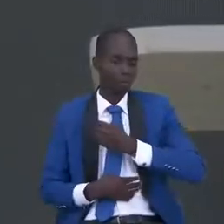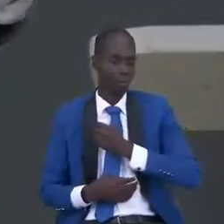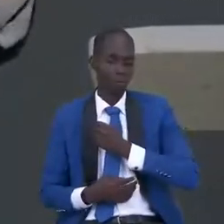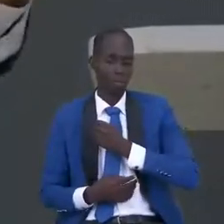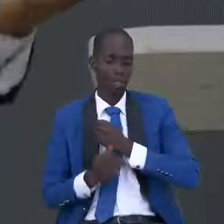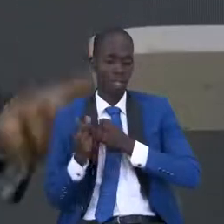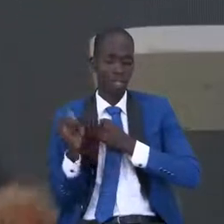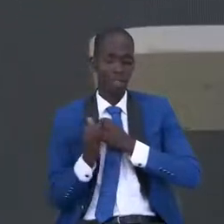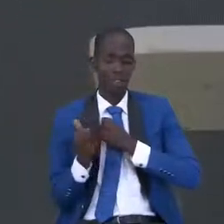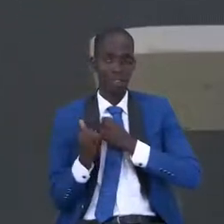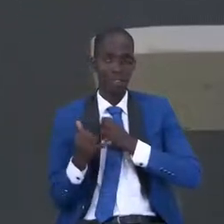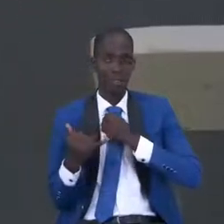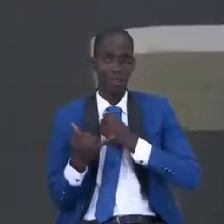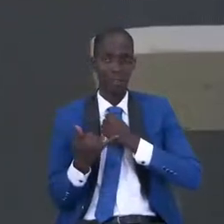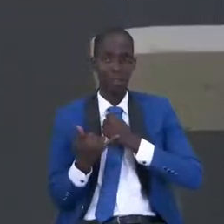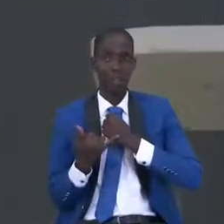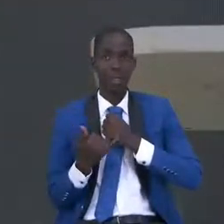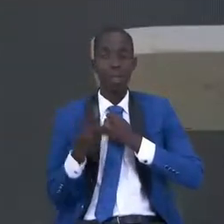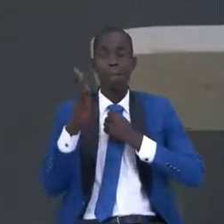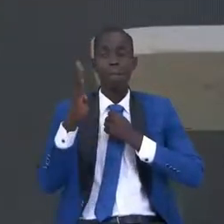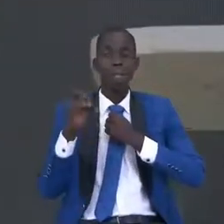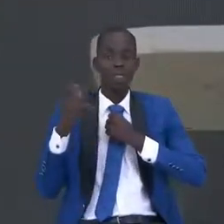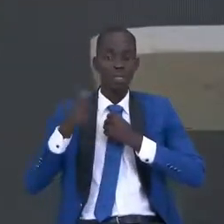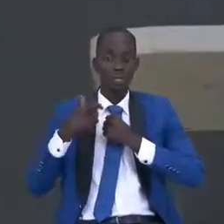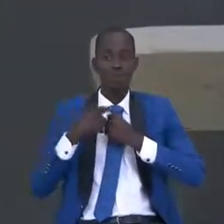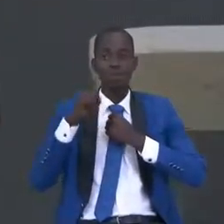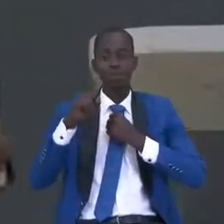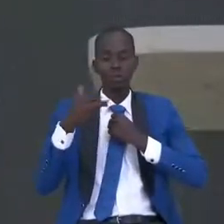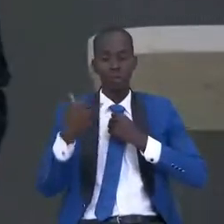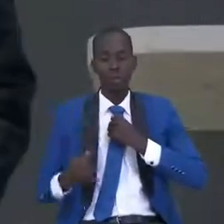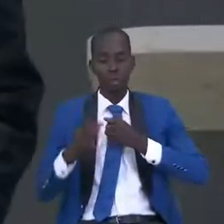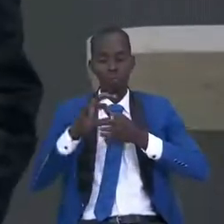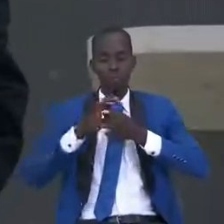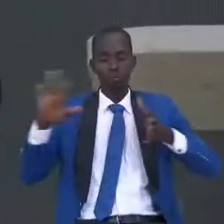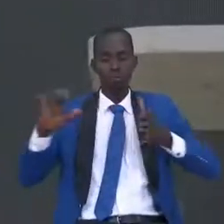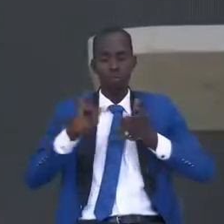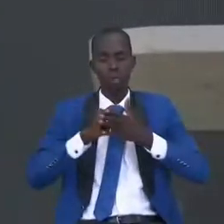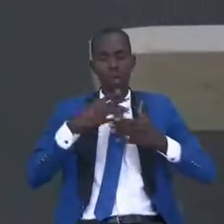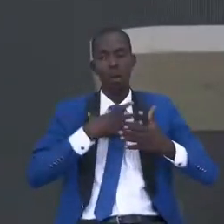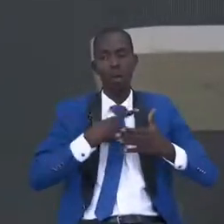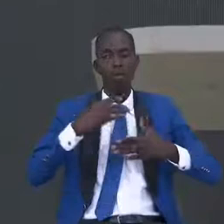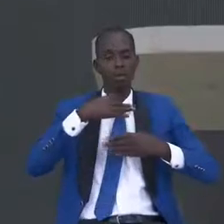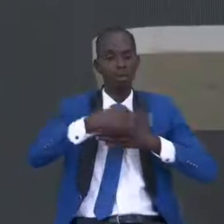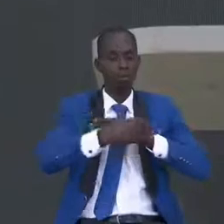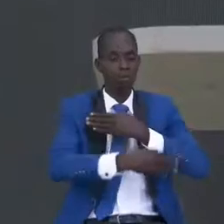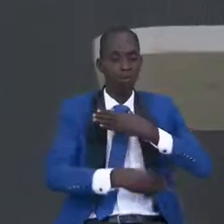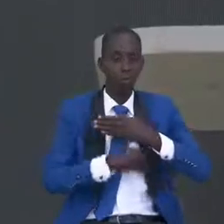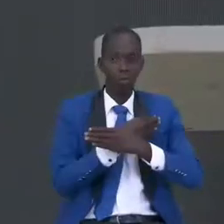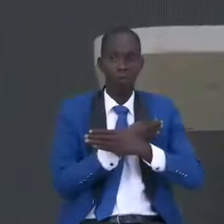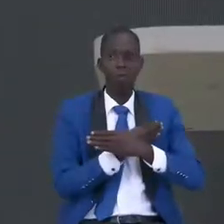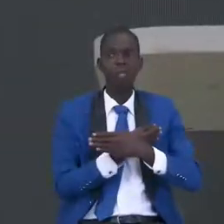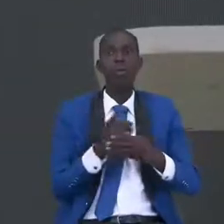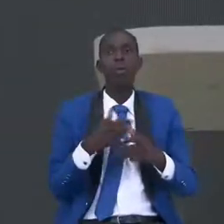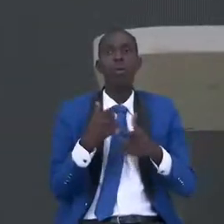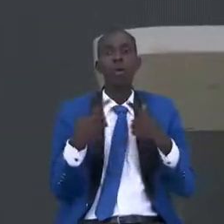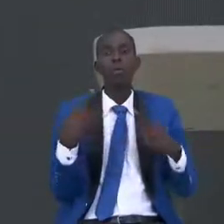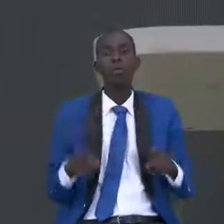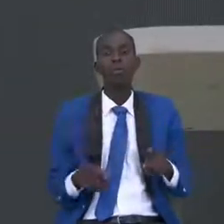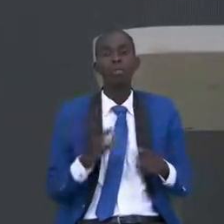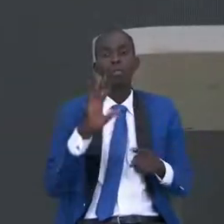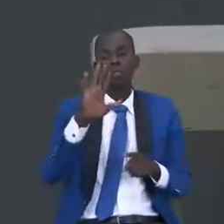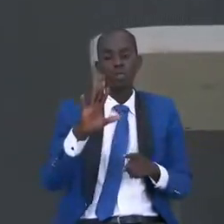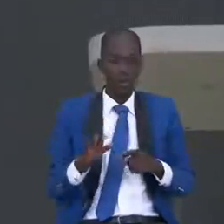jour que tu vas enlever la bande, la main est raide. Parce que ce que tu n'utilises pas, tu perds.